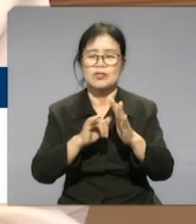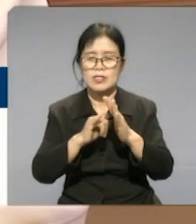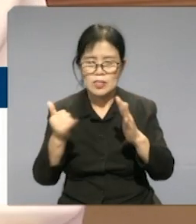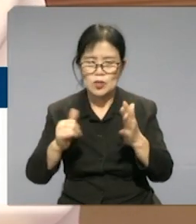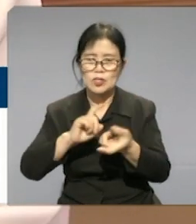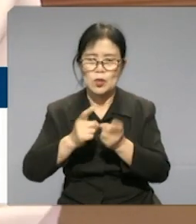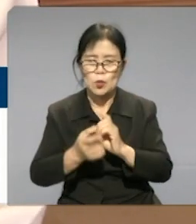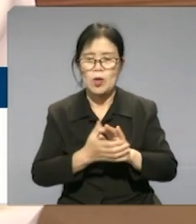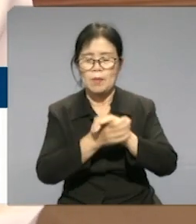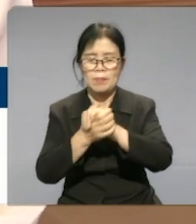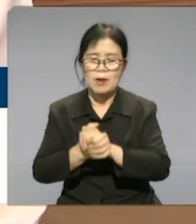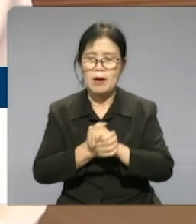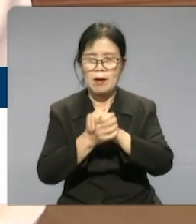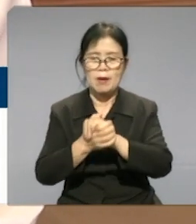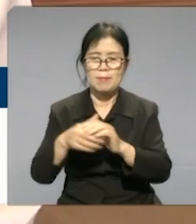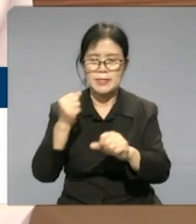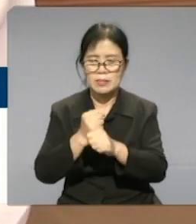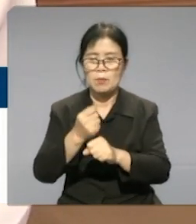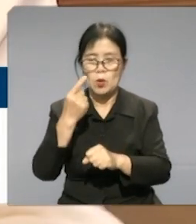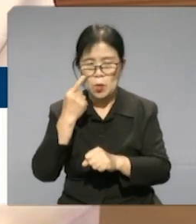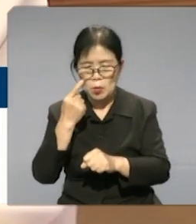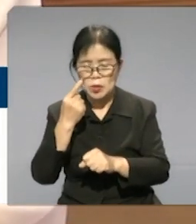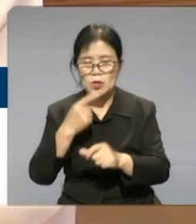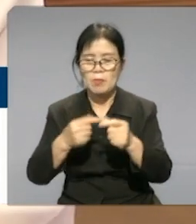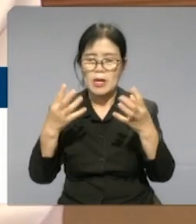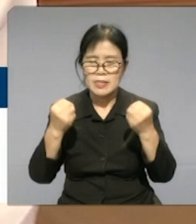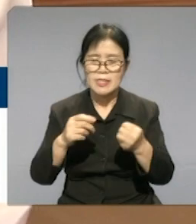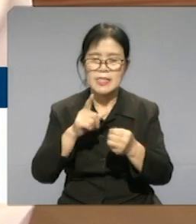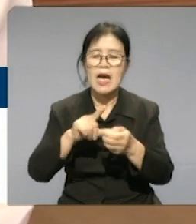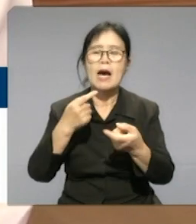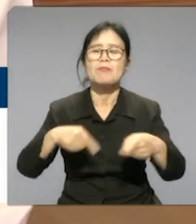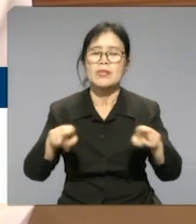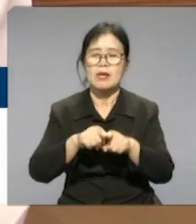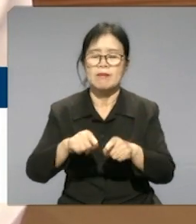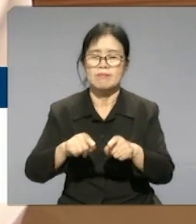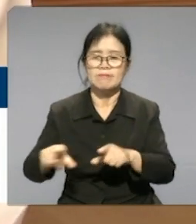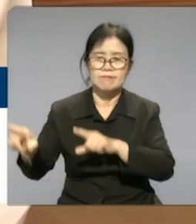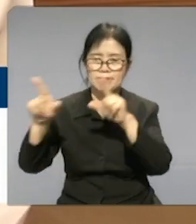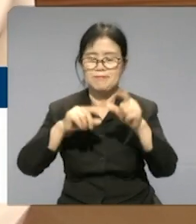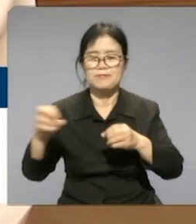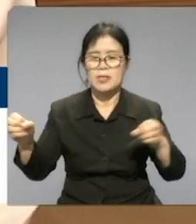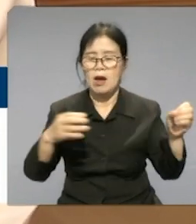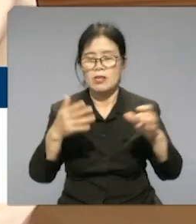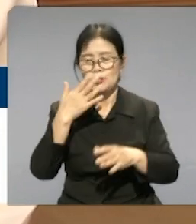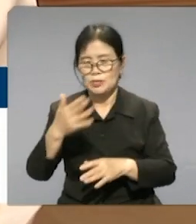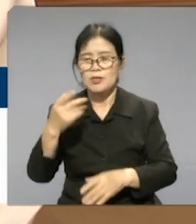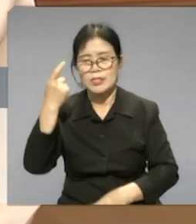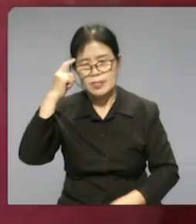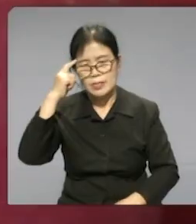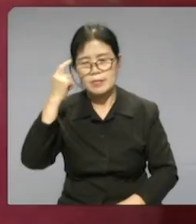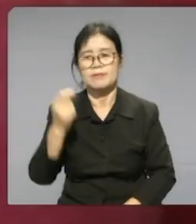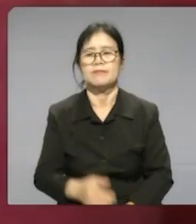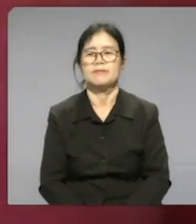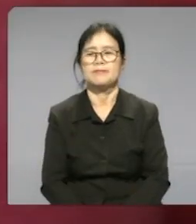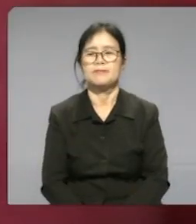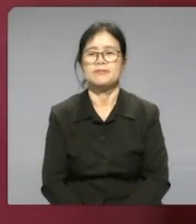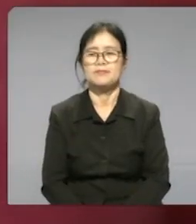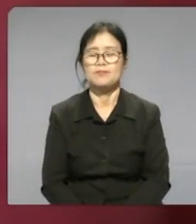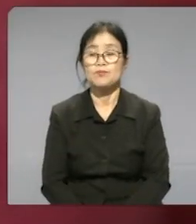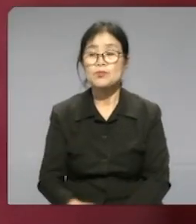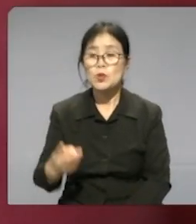사업해 가지고 만들어서 먹어보고 더 많은 시간을 보내고 대화할 수 있을 거라고 봅니다